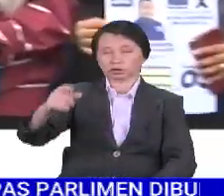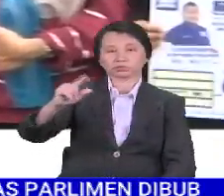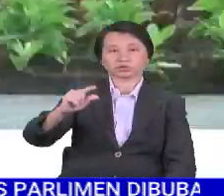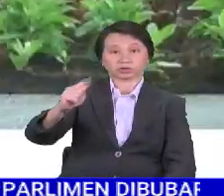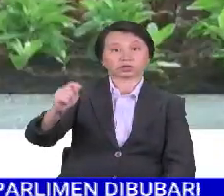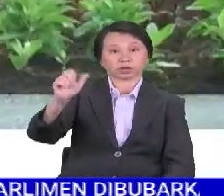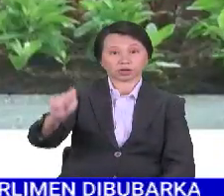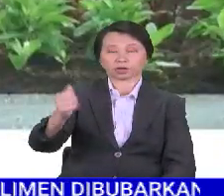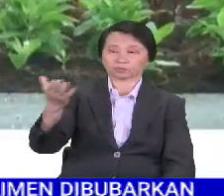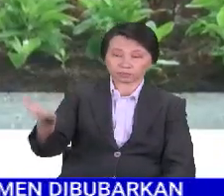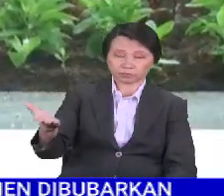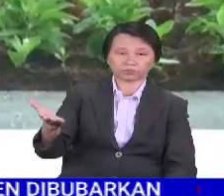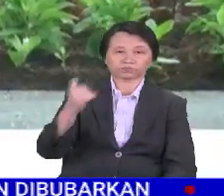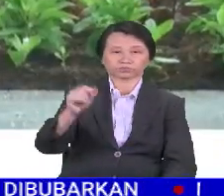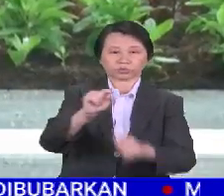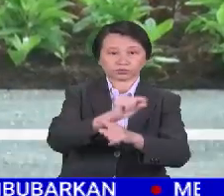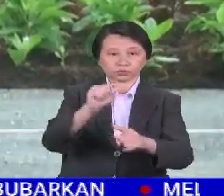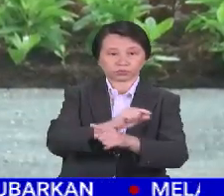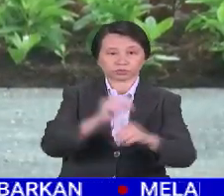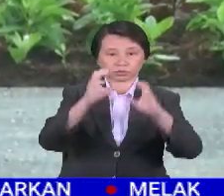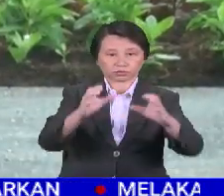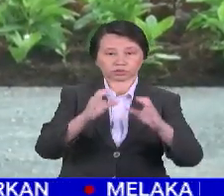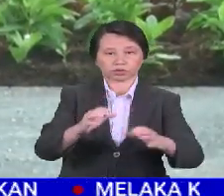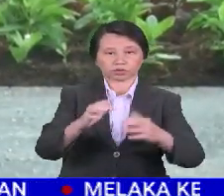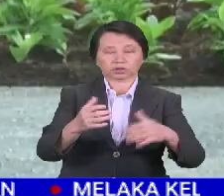Sheikh Ihsan Sheikh Saleh pula menggunakan